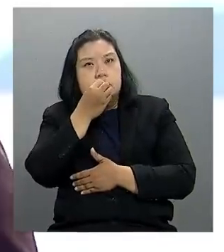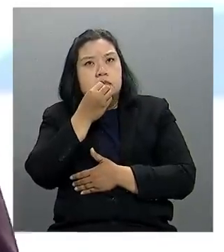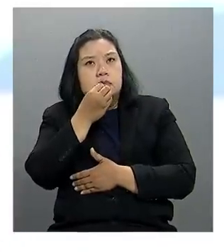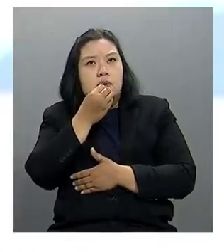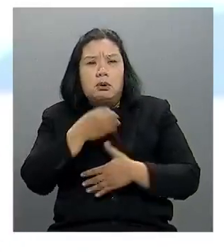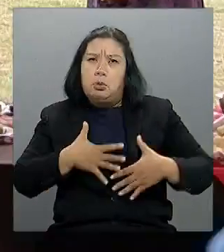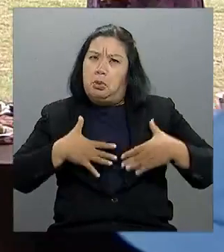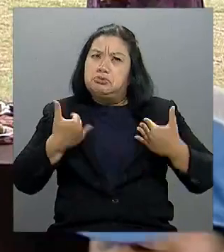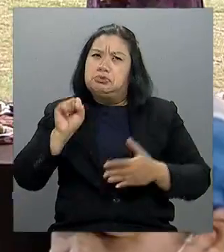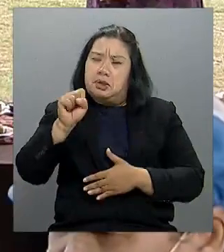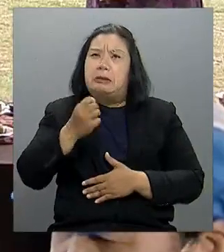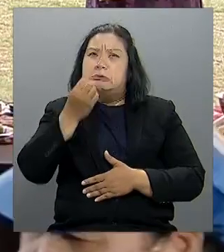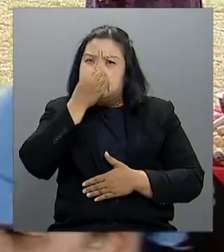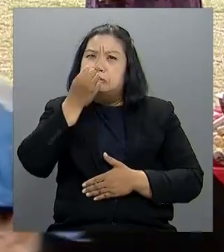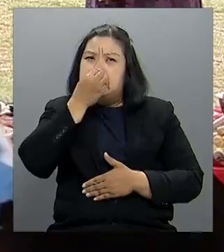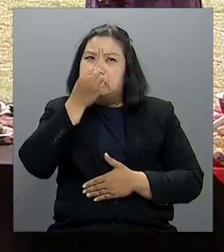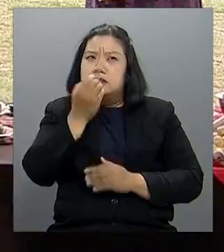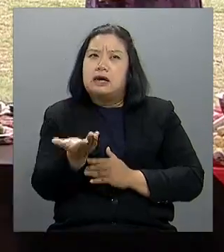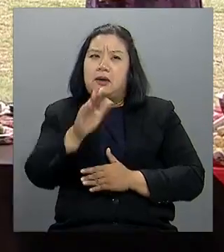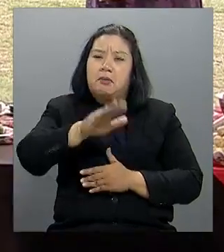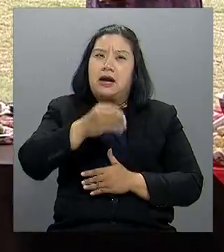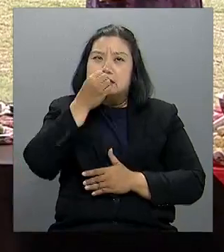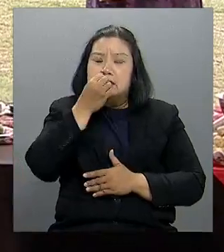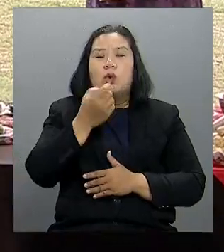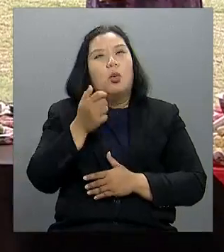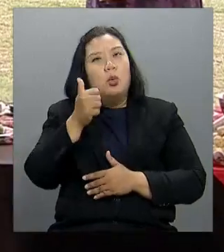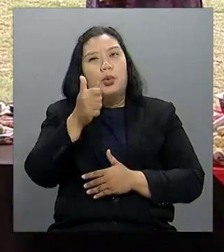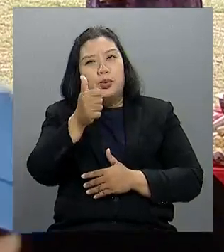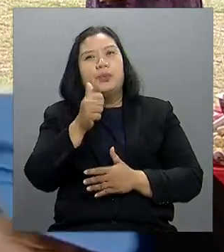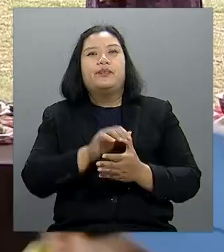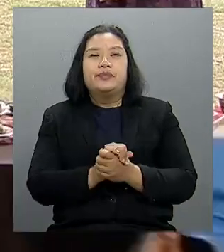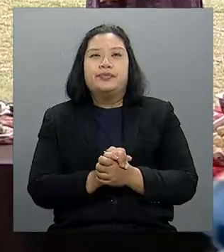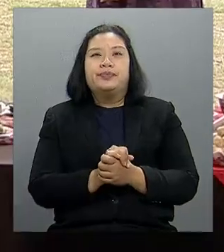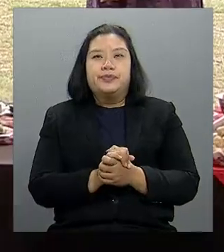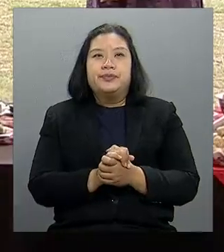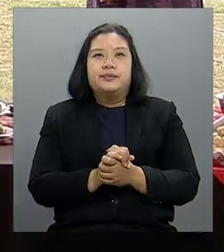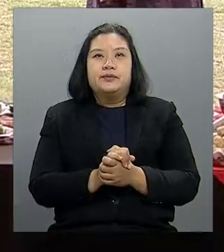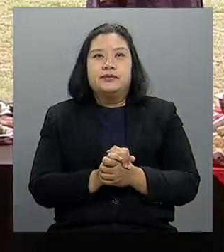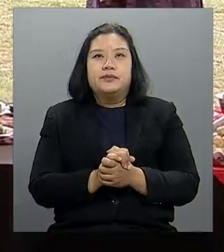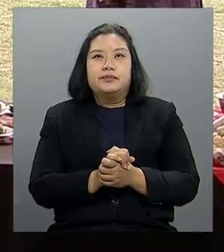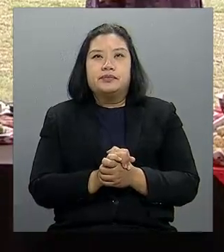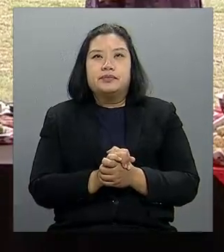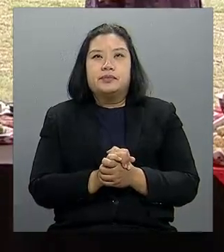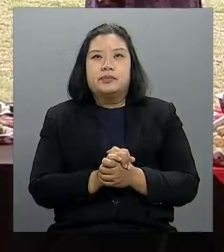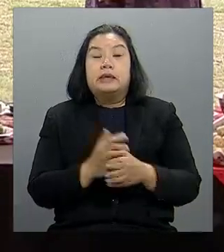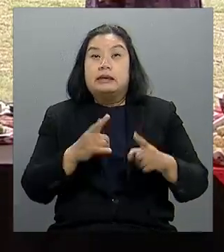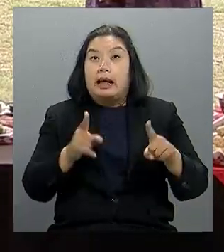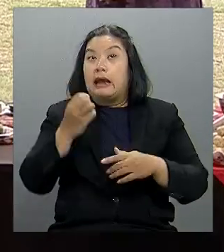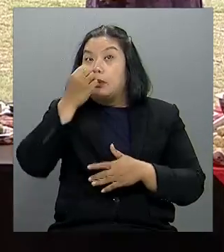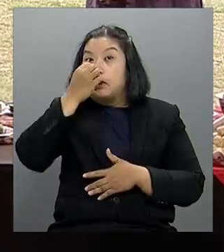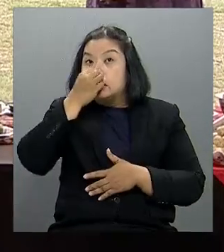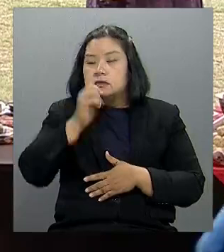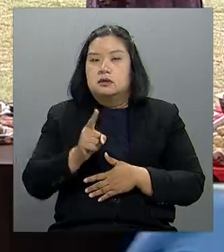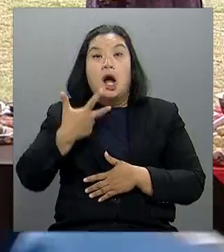ะสายกินอย่างเราเนี่ย5-6 มื้อ ต้องกลับ บ้าง ครับครับทีนี้ครับในเรื่องของอาหารการกินนะครับโดยเฉพาะขนมเนี่ยครับ